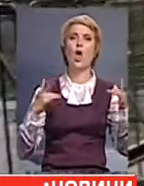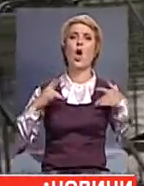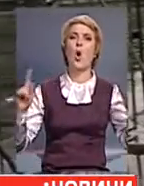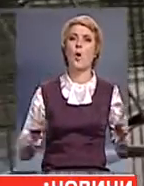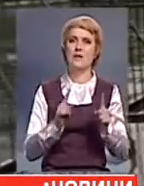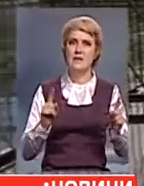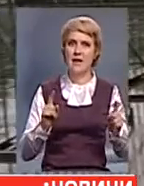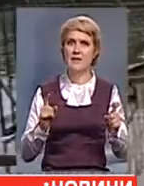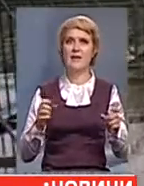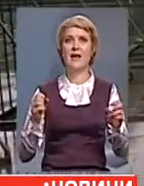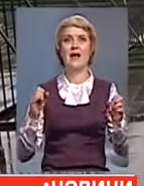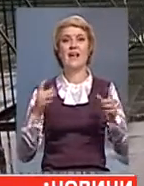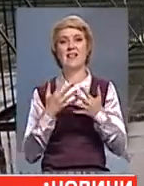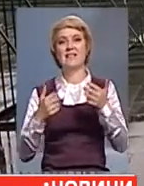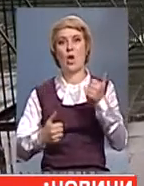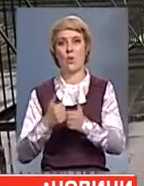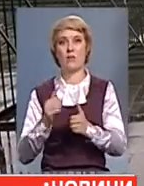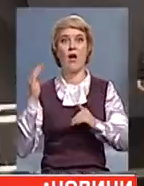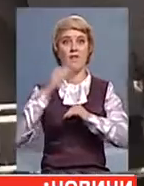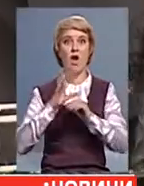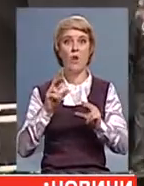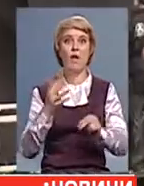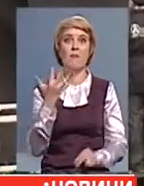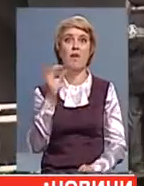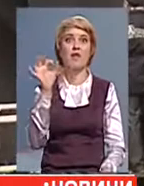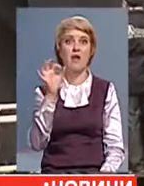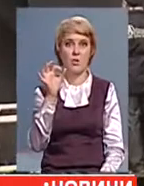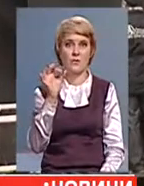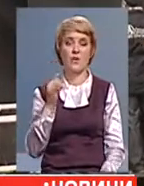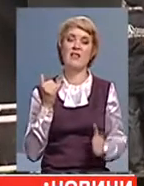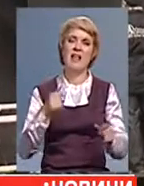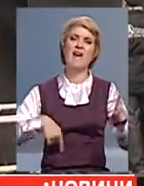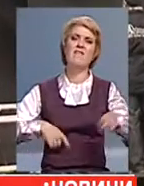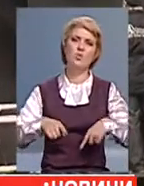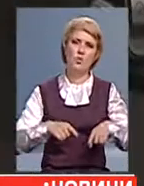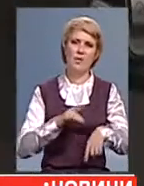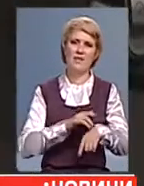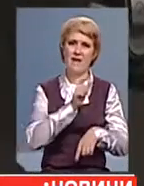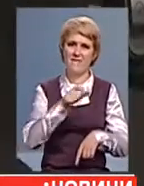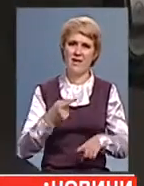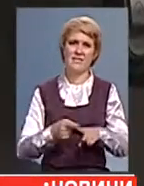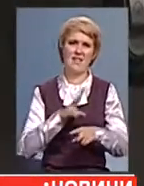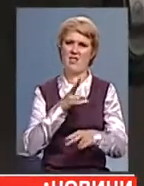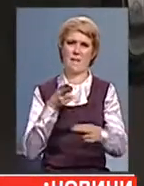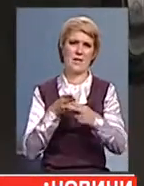надвечір температура має впасти до п'яти градусів але організатори впевнені для футбольних фанів це не перешкода